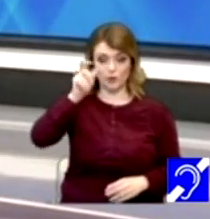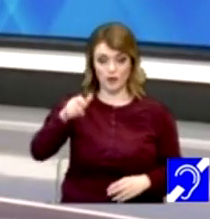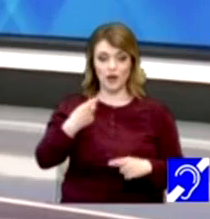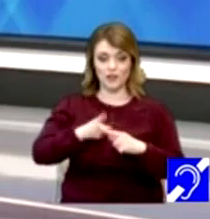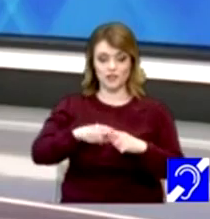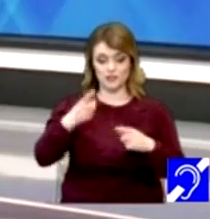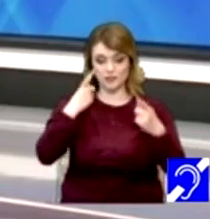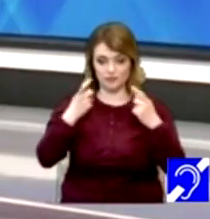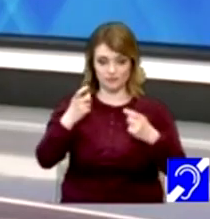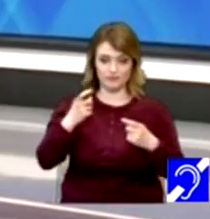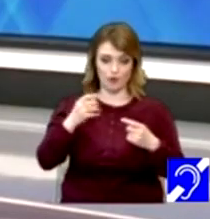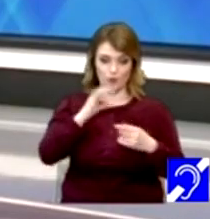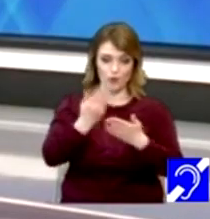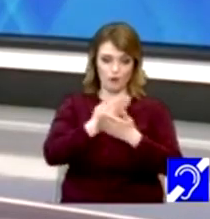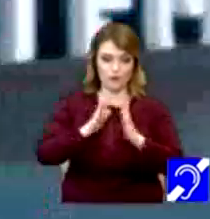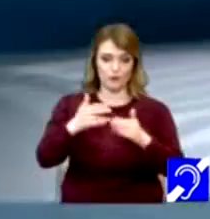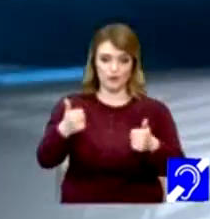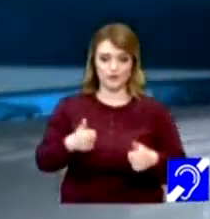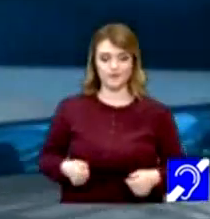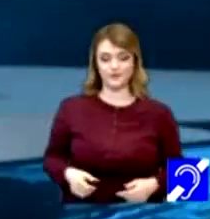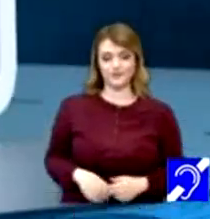atât despre vreme la această oră. Numai bine!